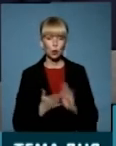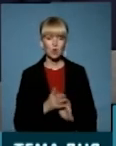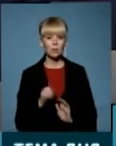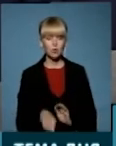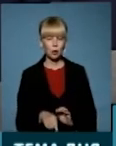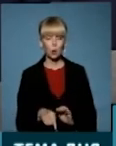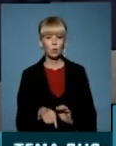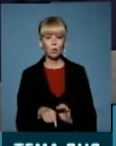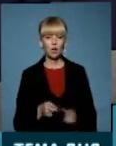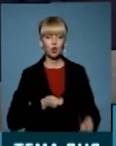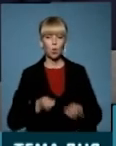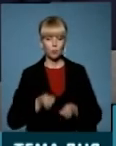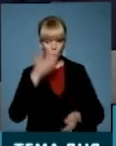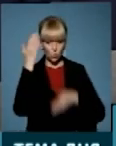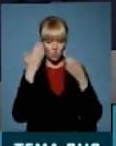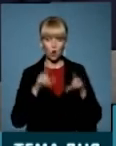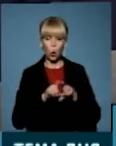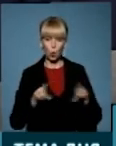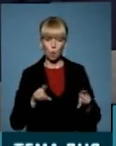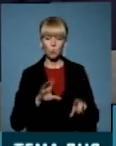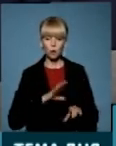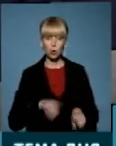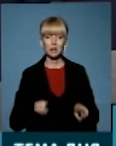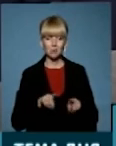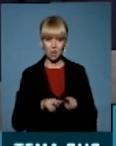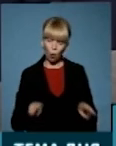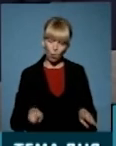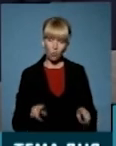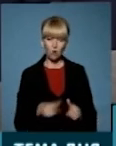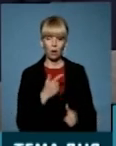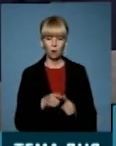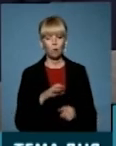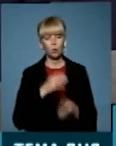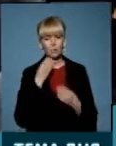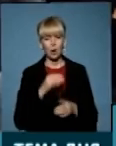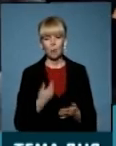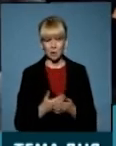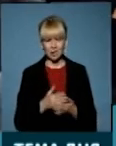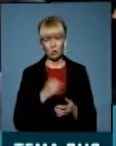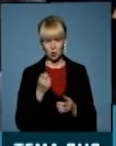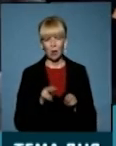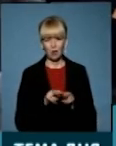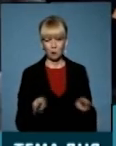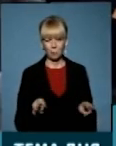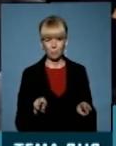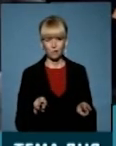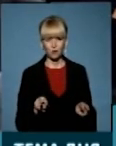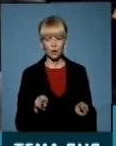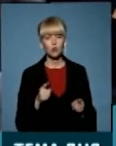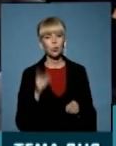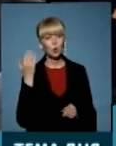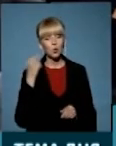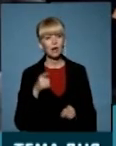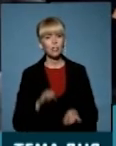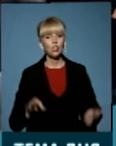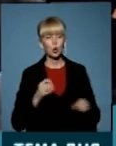цьому безпосередньо торгово-розважальному комплексі була такою ж самою, чи вона була краще? Приблизно була такою ж самою. Чому ж тоді ви нічого не робили?